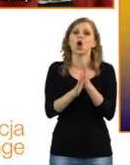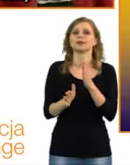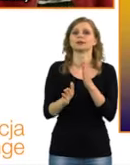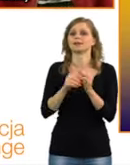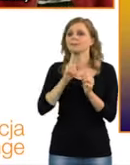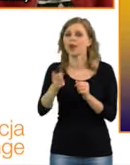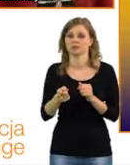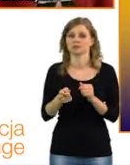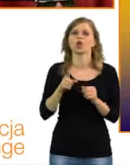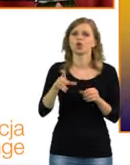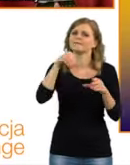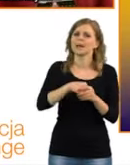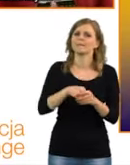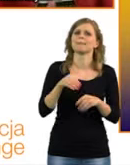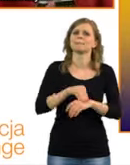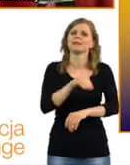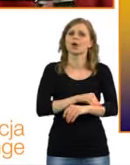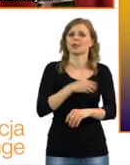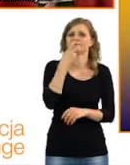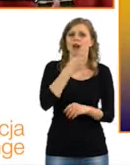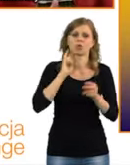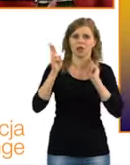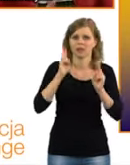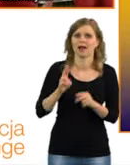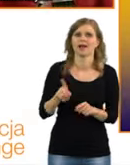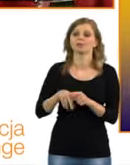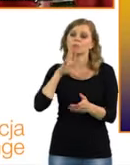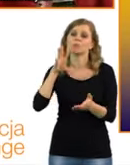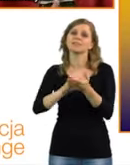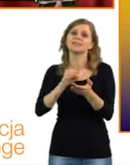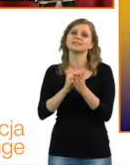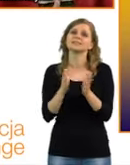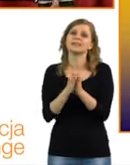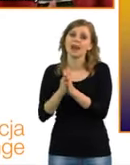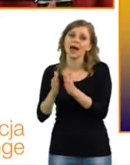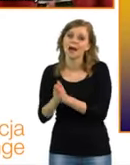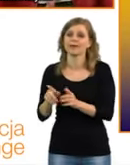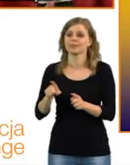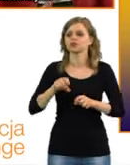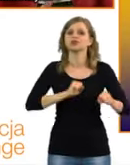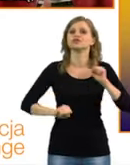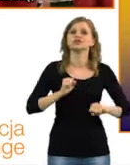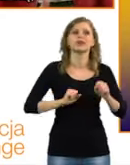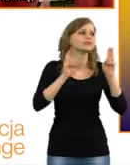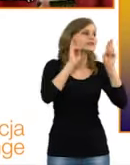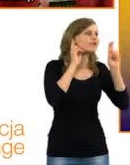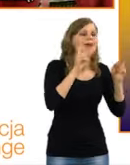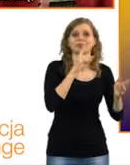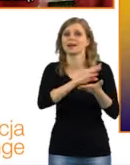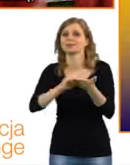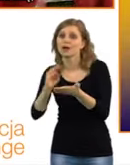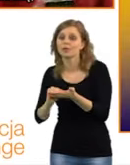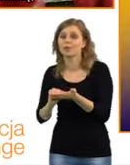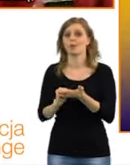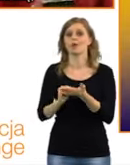metodzie werbotonalnej. Powtarzamy sylaby. Bawimy się ćwiczeniami dźwiękonaśladowczymi.